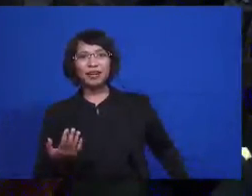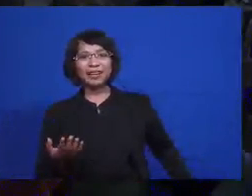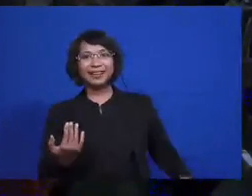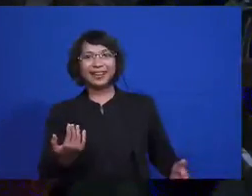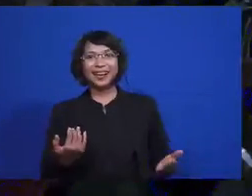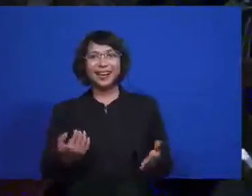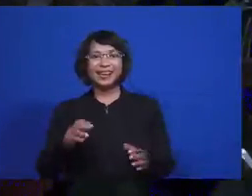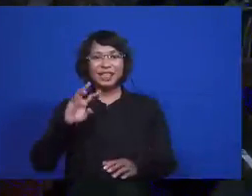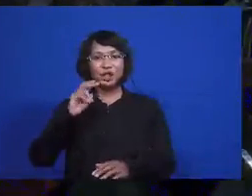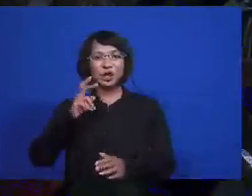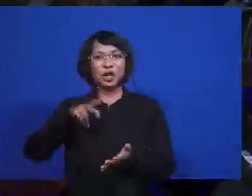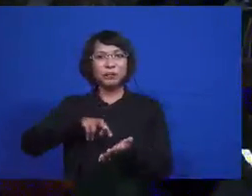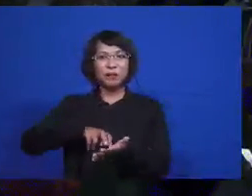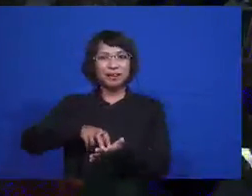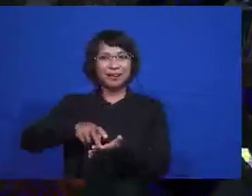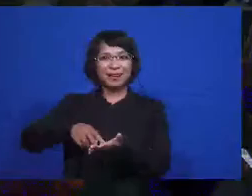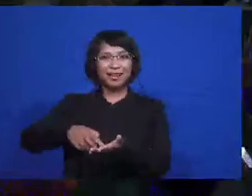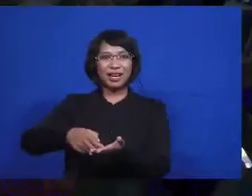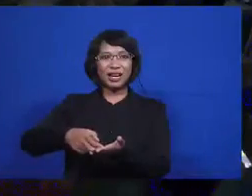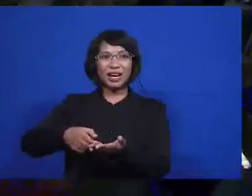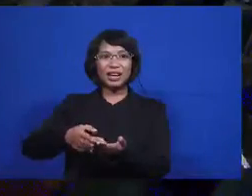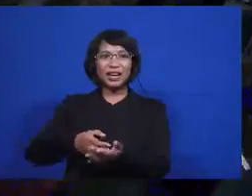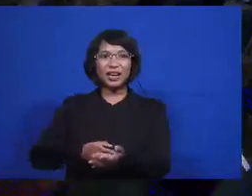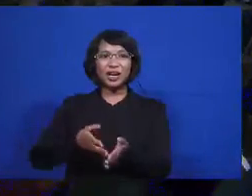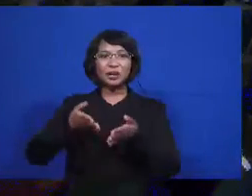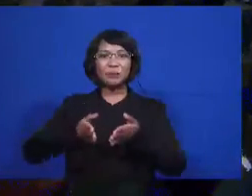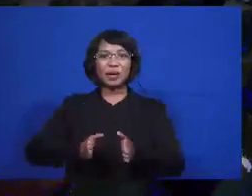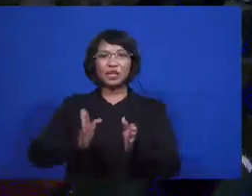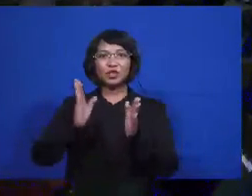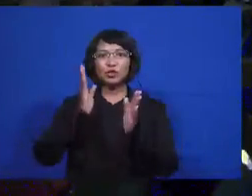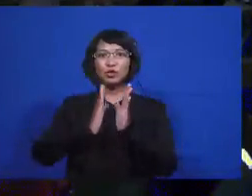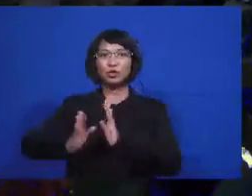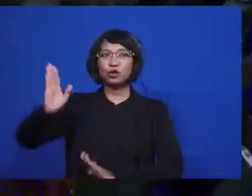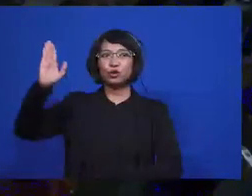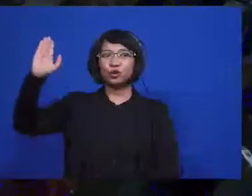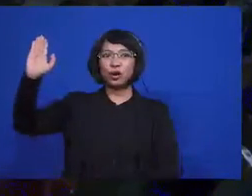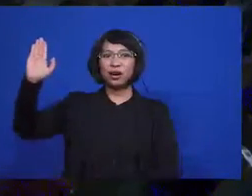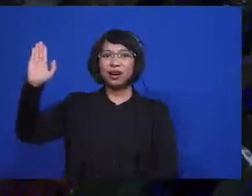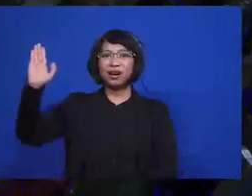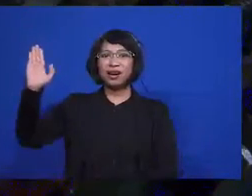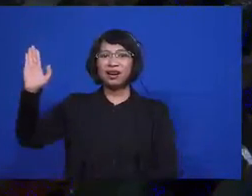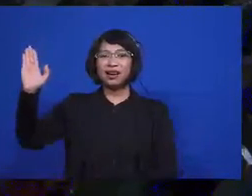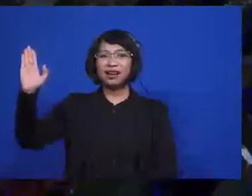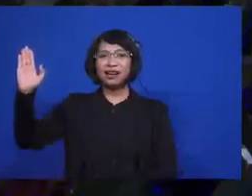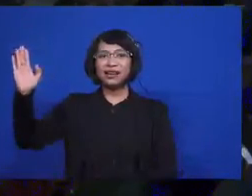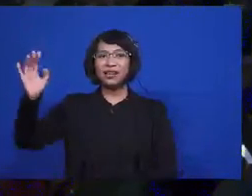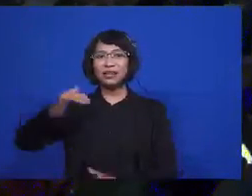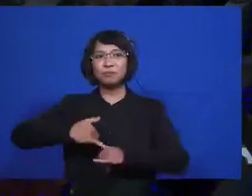Marilah saudara melangkah maju, Tuhan sertai kita.